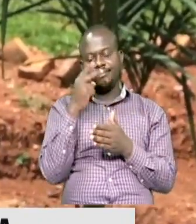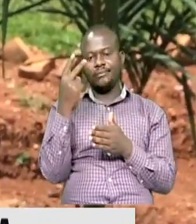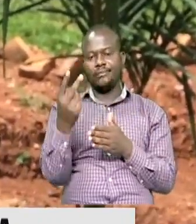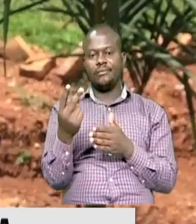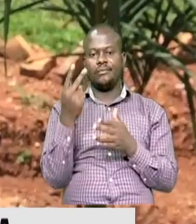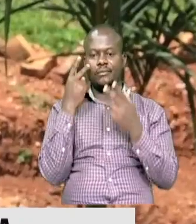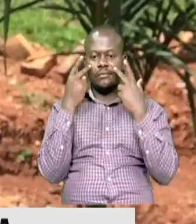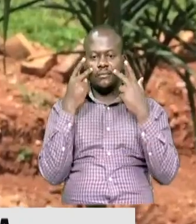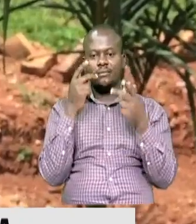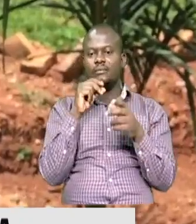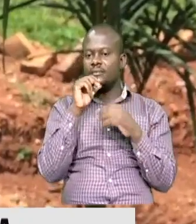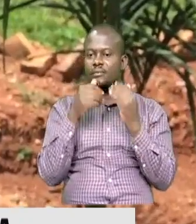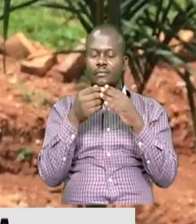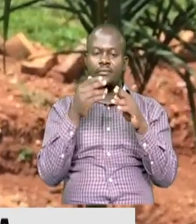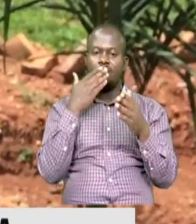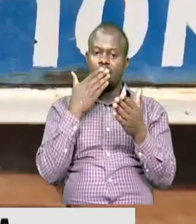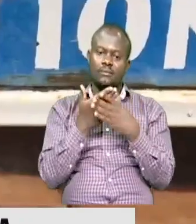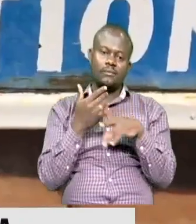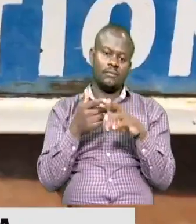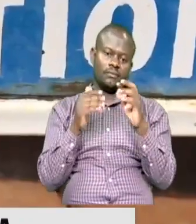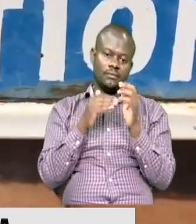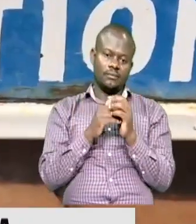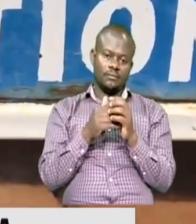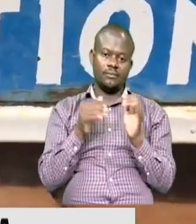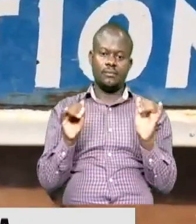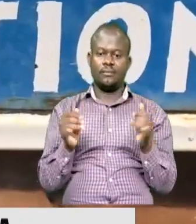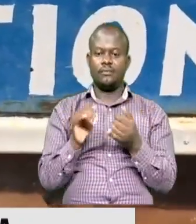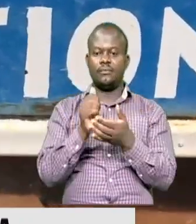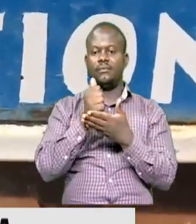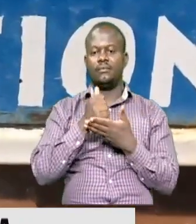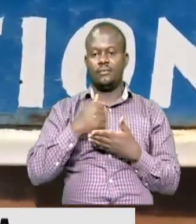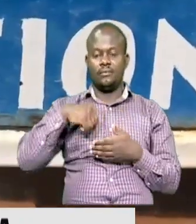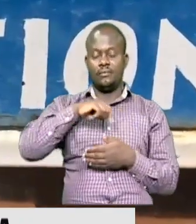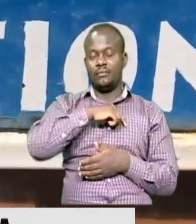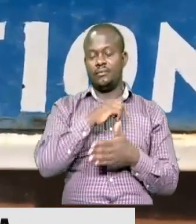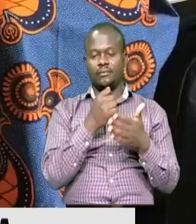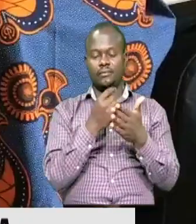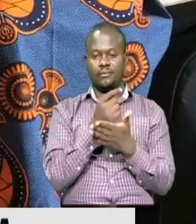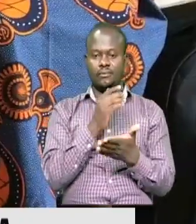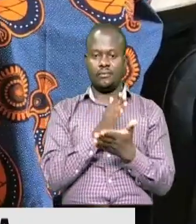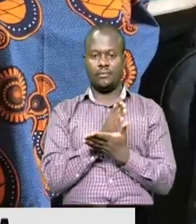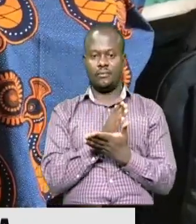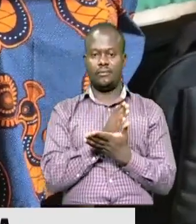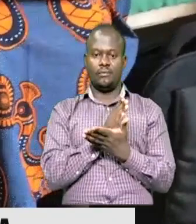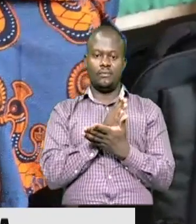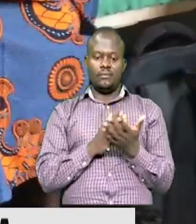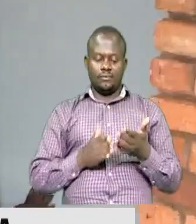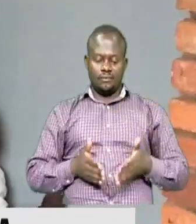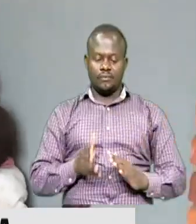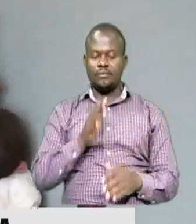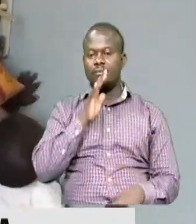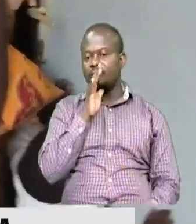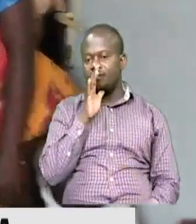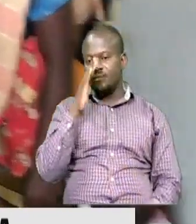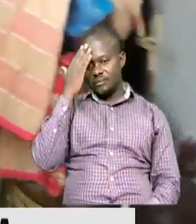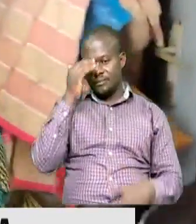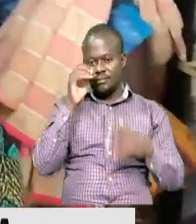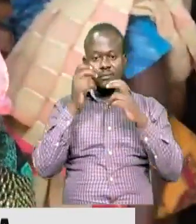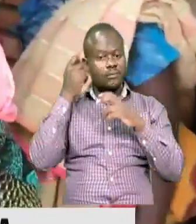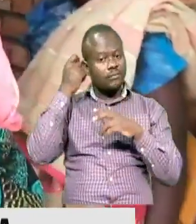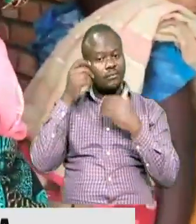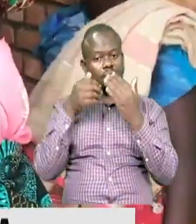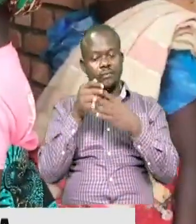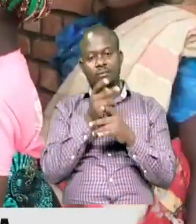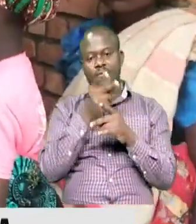tubona rero ntabwo bigenze neza, ariko gusa baragerageje baradufasha, byatumye nyine kubyara bitinda, kuko urumva ko kwita